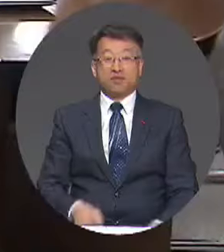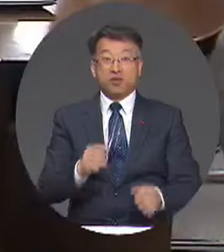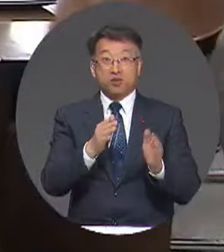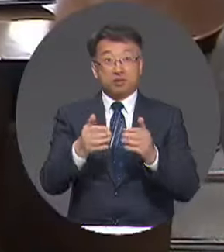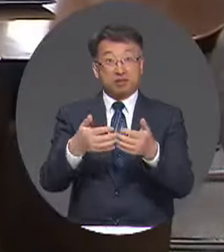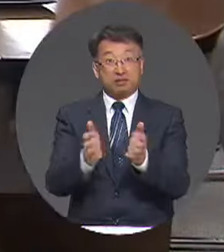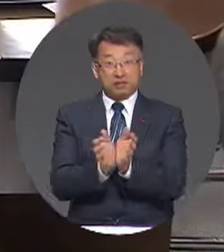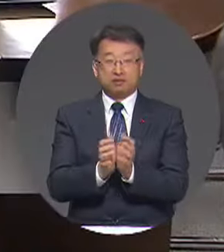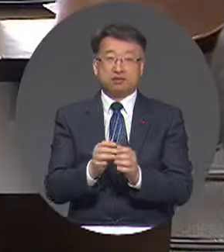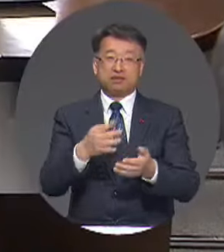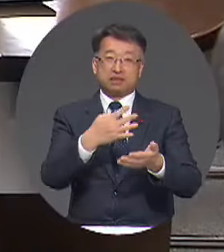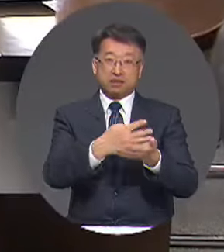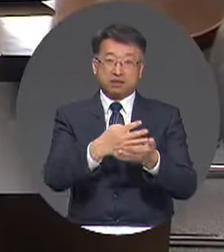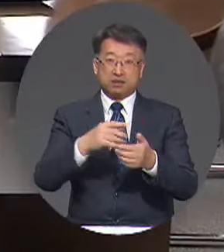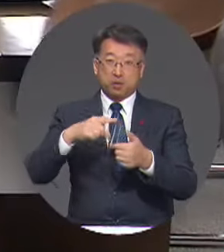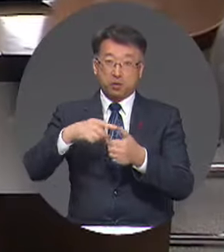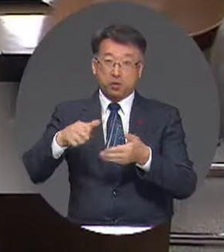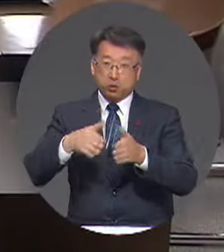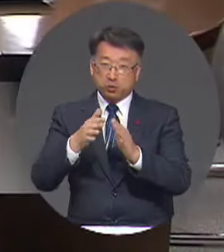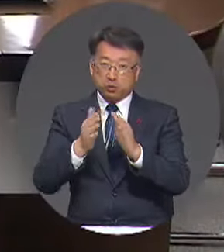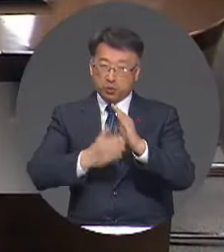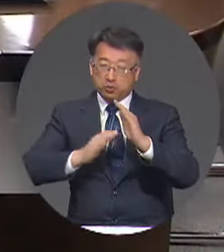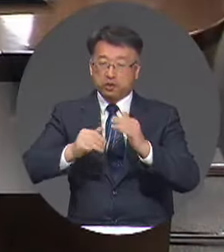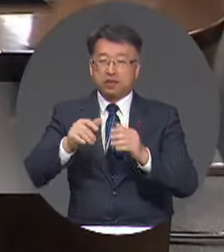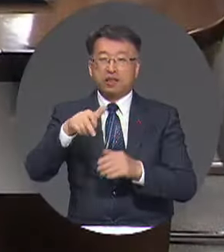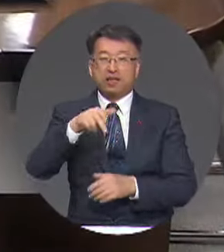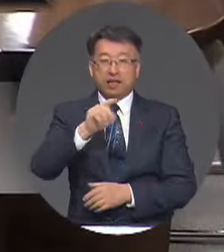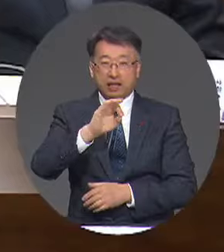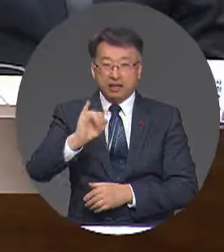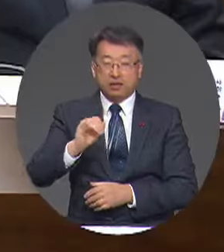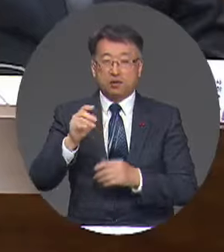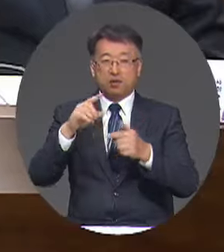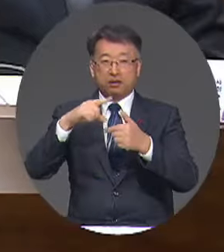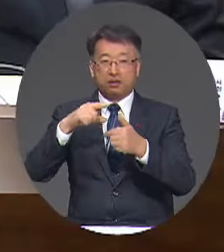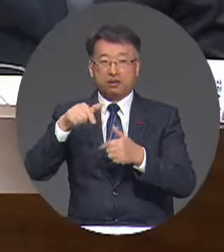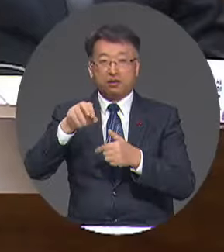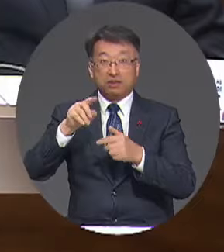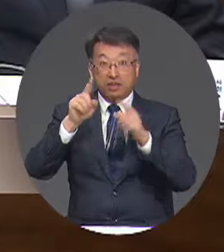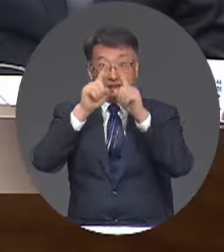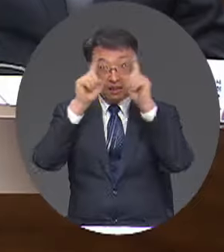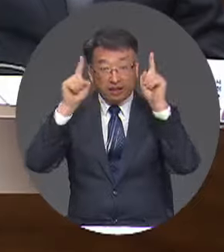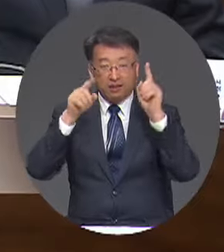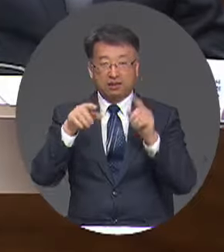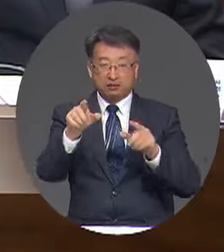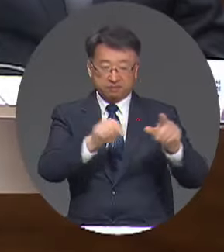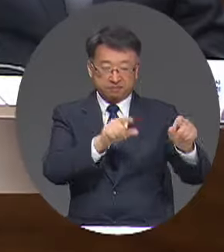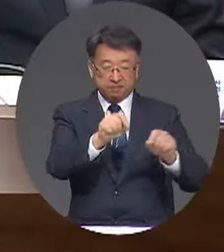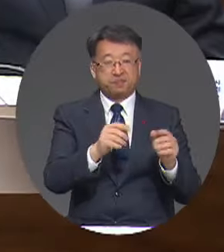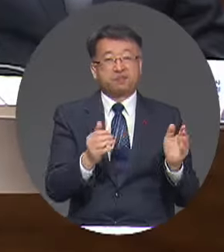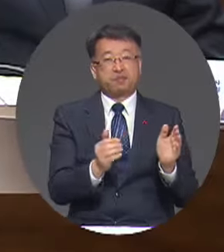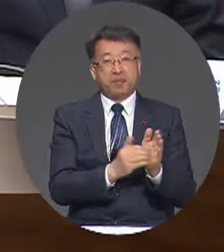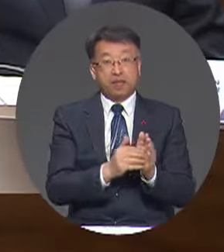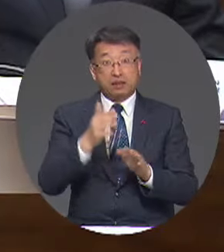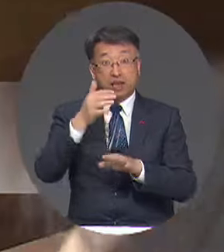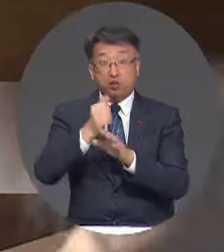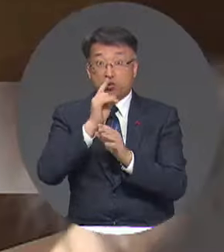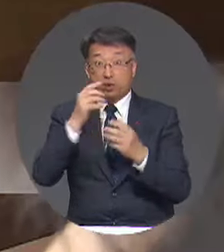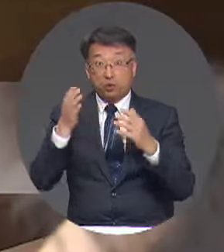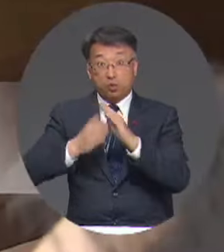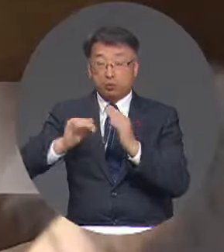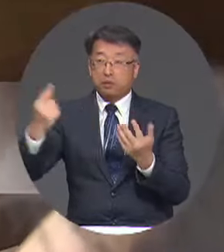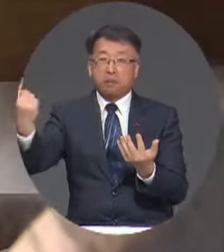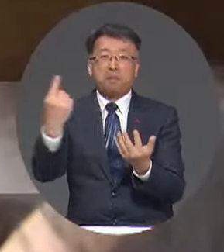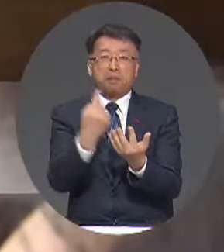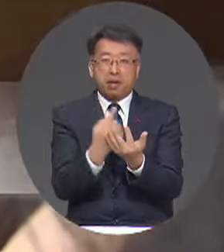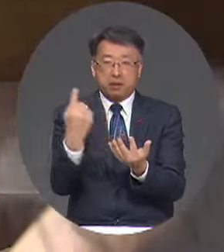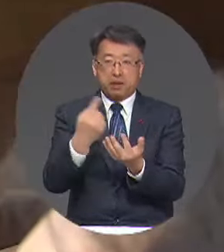준비단은 경상남도와 사천시 공무원, 카이, 경상국립대 등 민관 결합 조직으로 꾸렸고 나중에 중앙부처